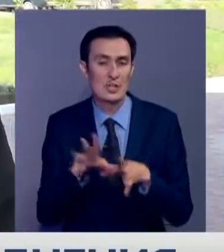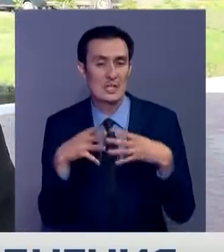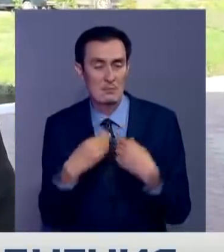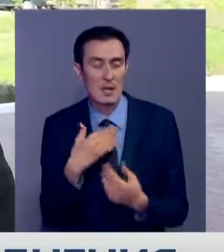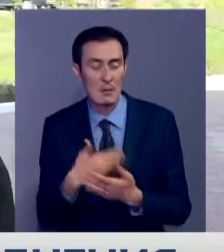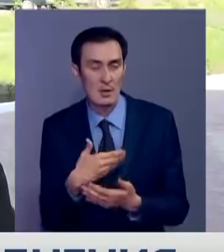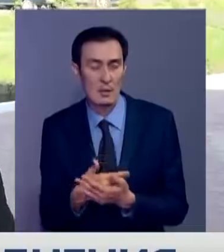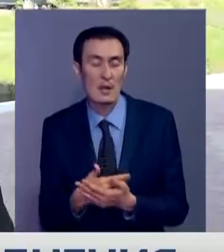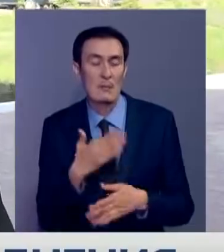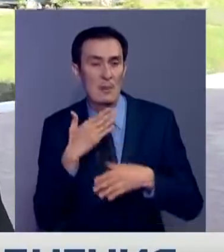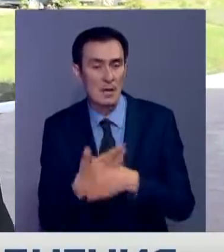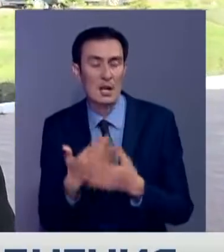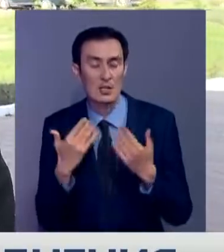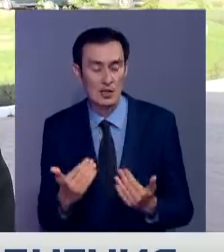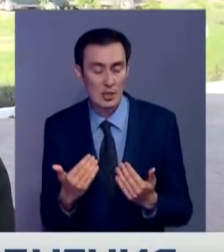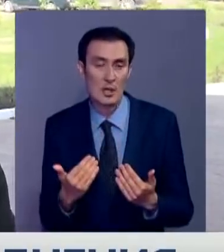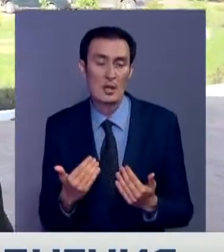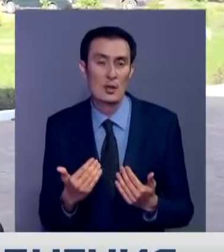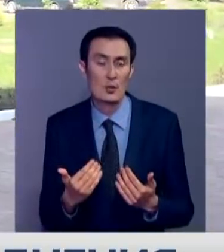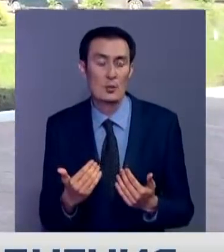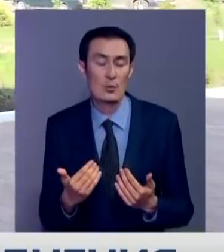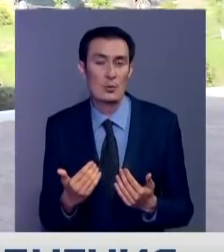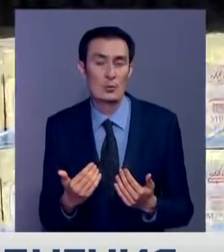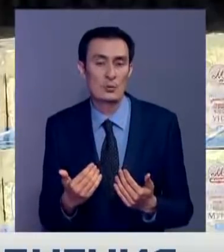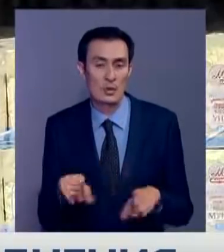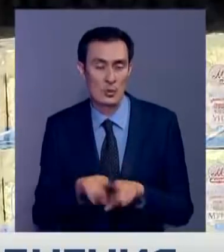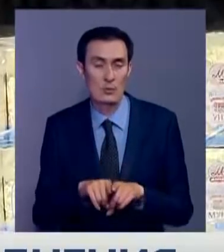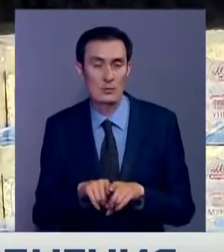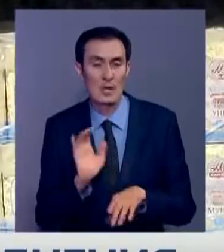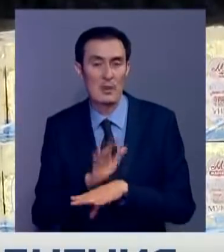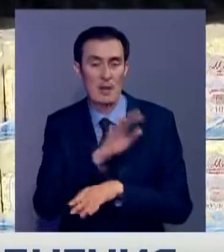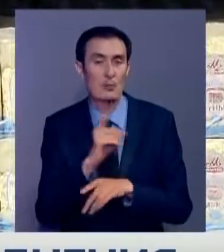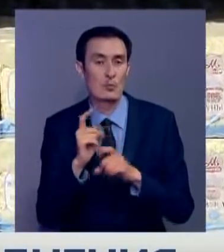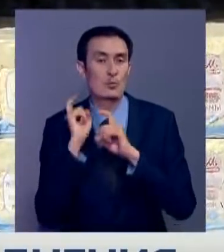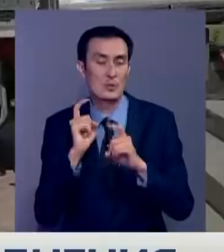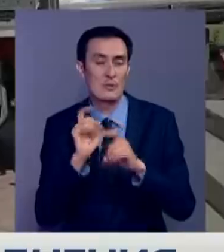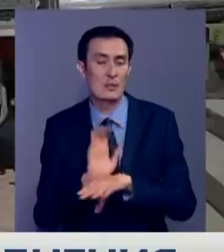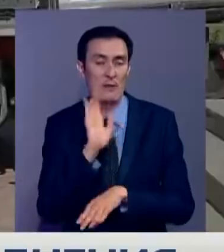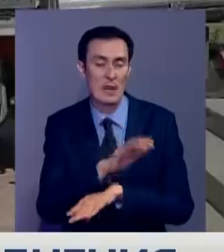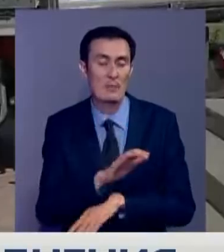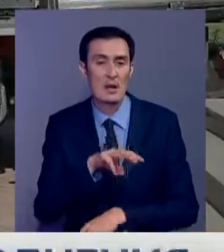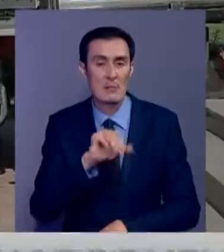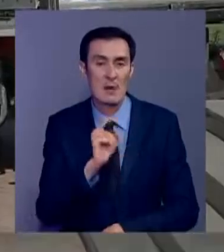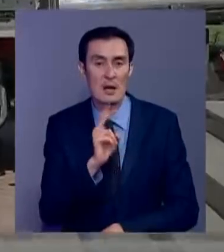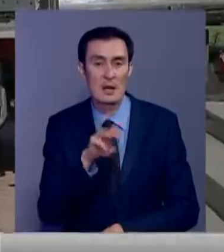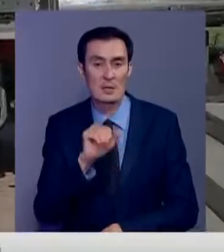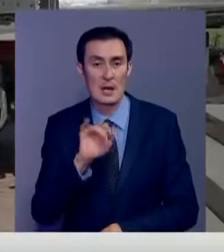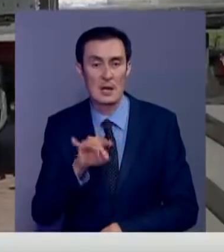да, помогали. Сейчас вот 10-й караван мы отправляем в Мактаралский район. Народ